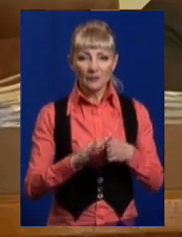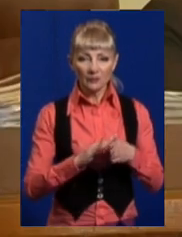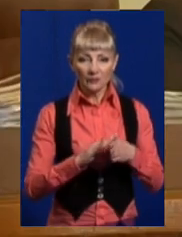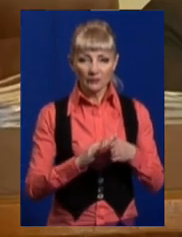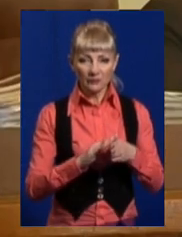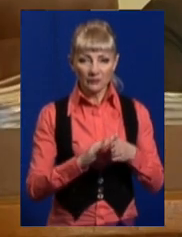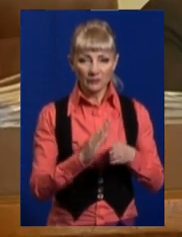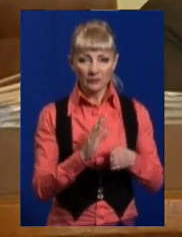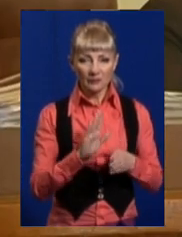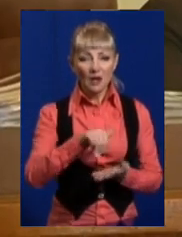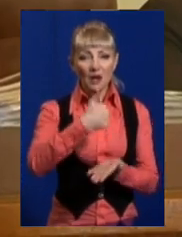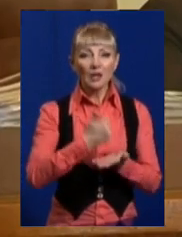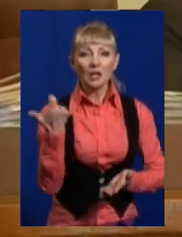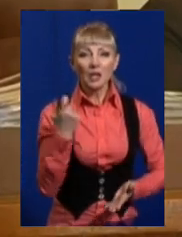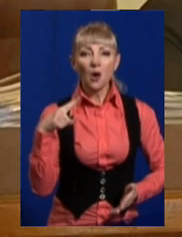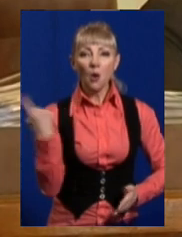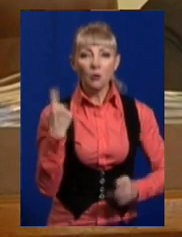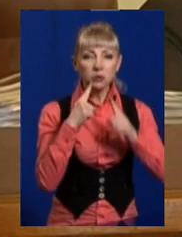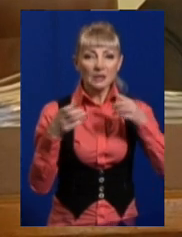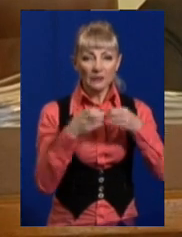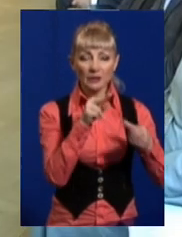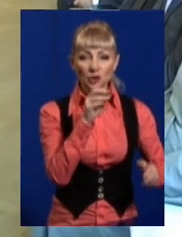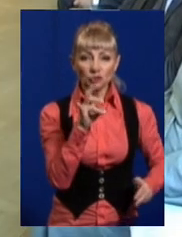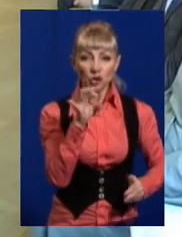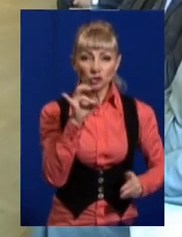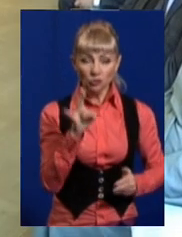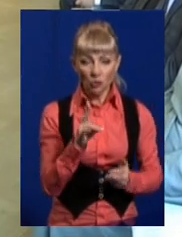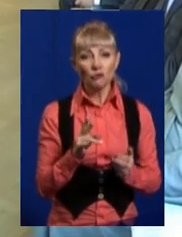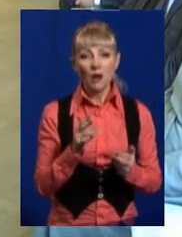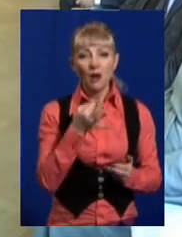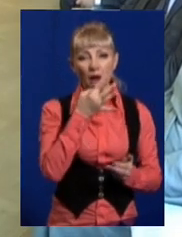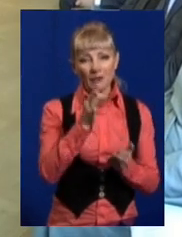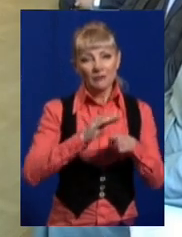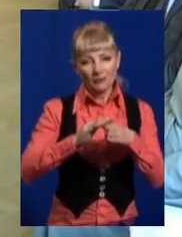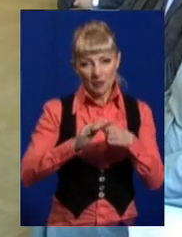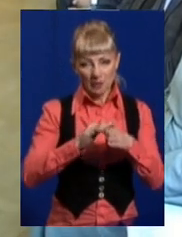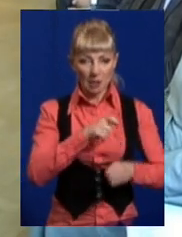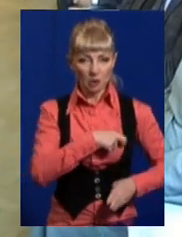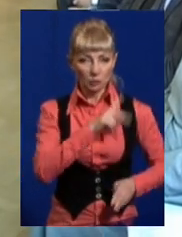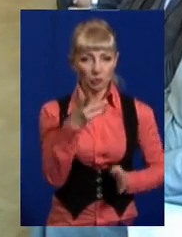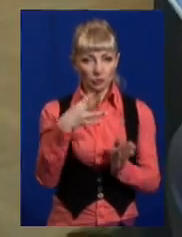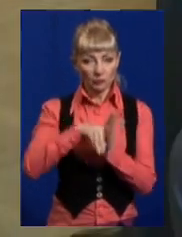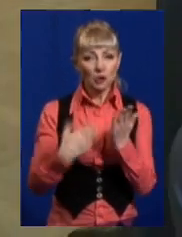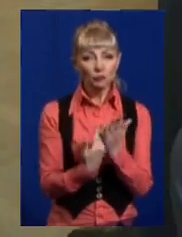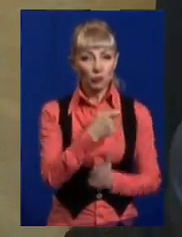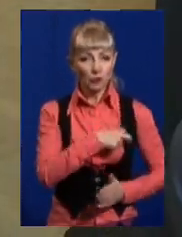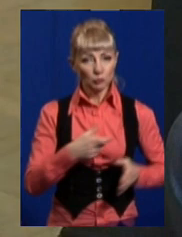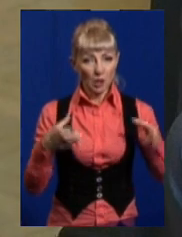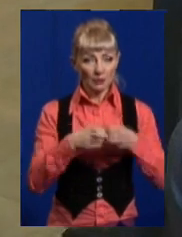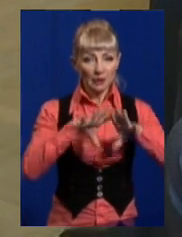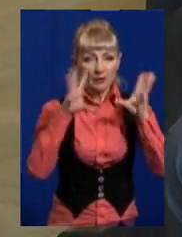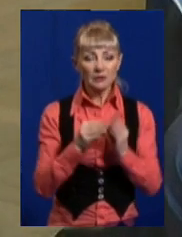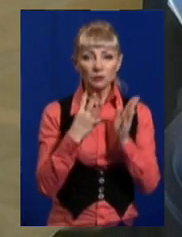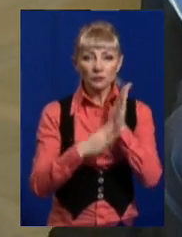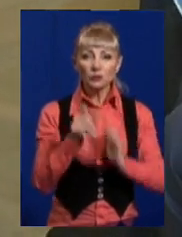Супрун. Голова Харківської обласної ради Сергій Чернов перераховує депутатів, які увійшли до нового депутатського об'єднання. Усього